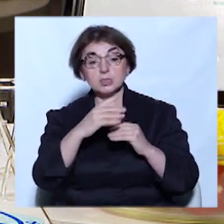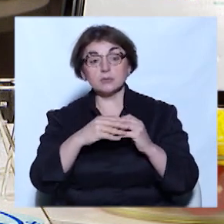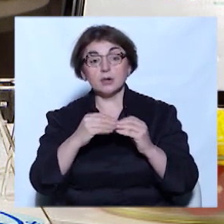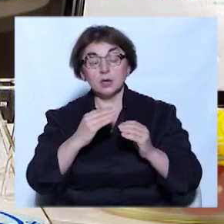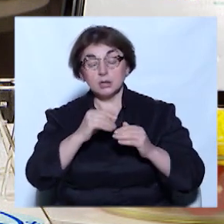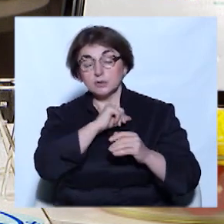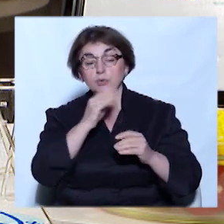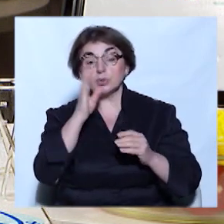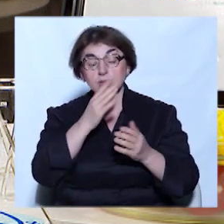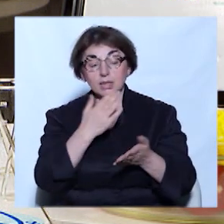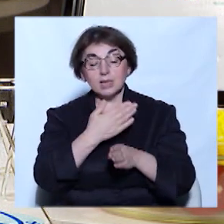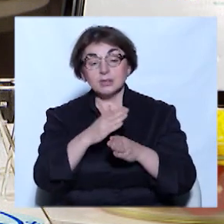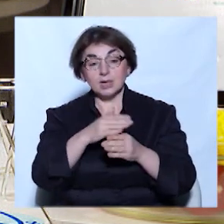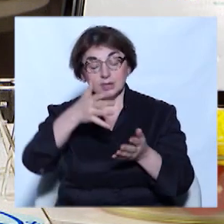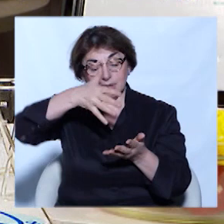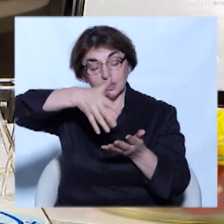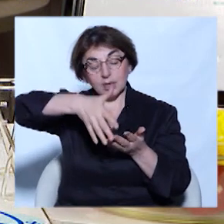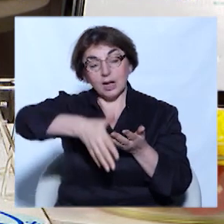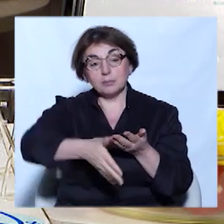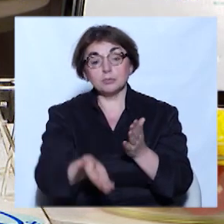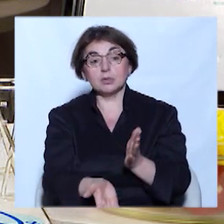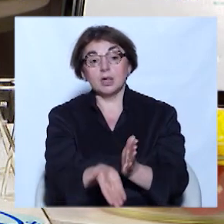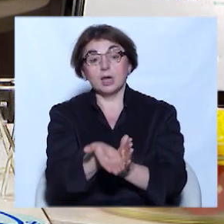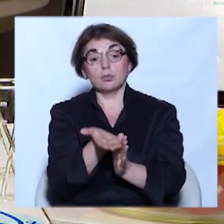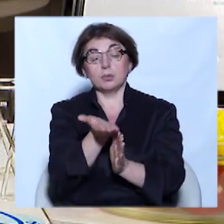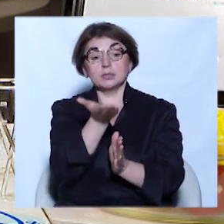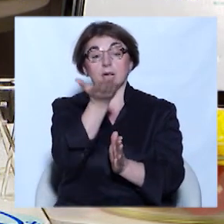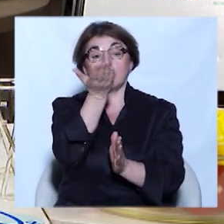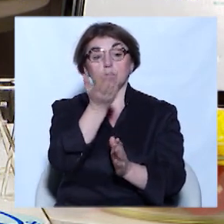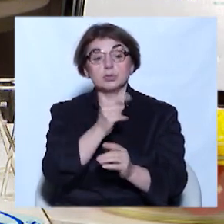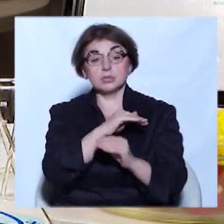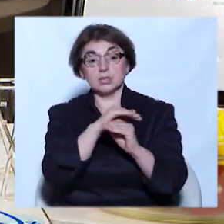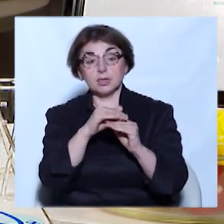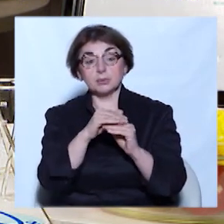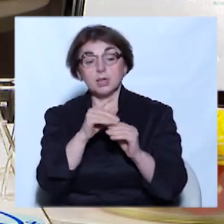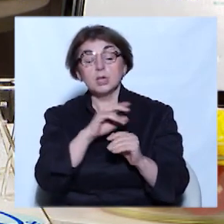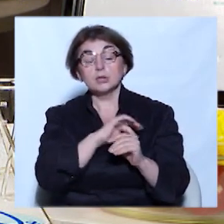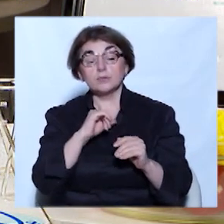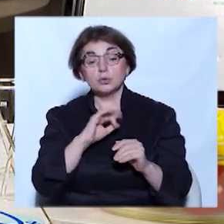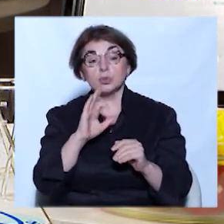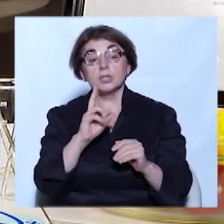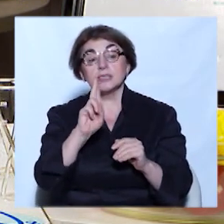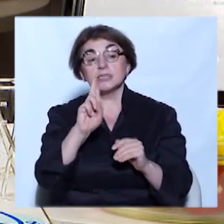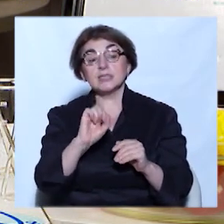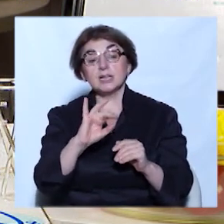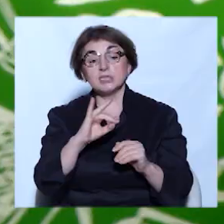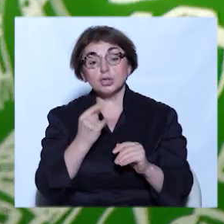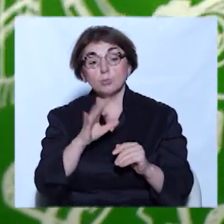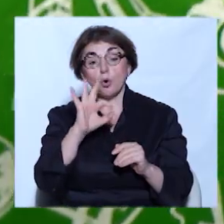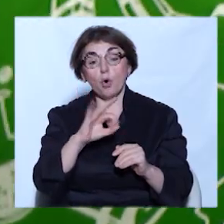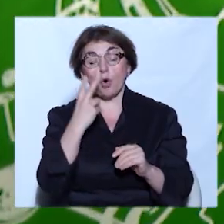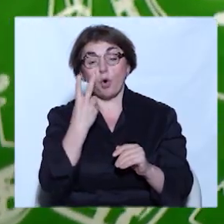რომ გაიფილტროს წყალი, რომელიც ამოდის ზედაპირზე. ქვიშა არის ძირითადად სილიციუმ